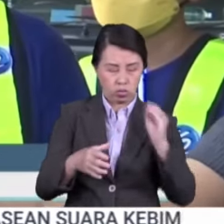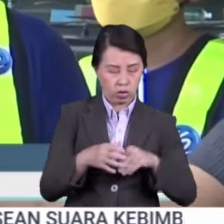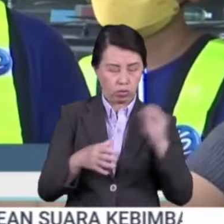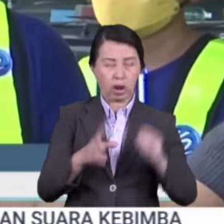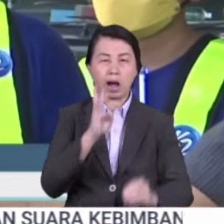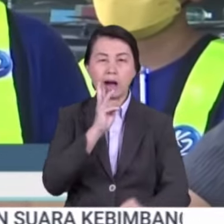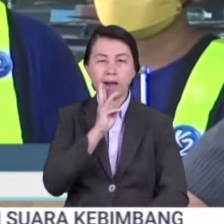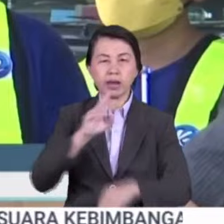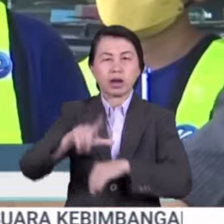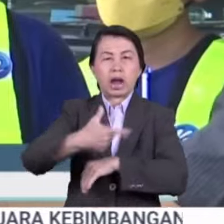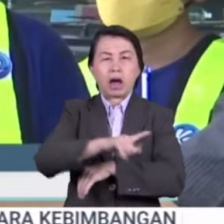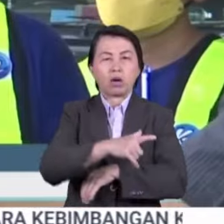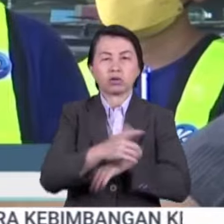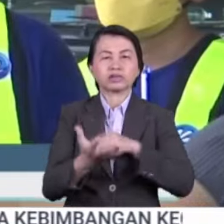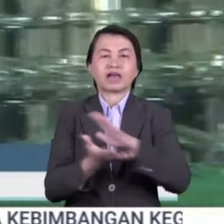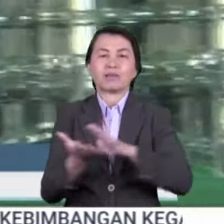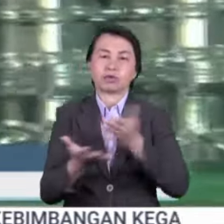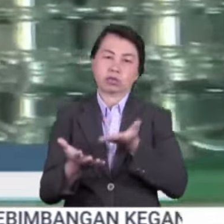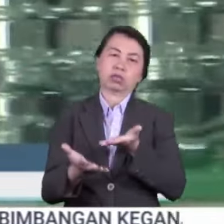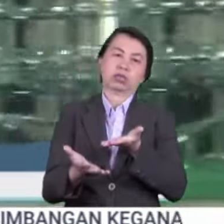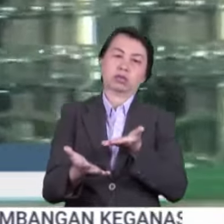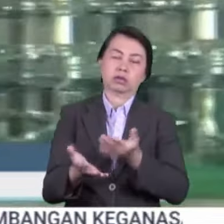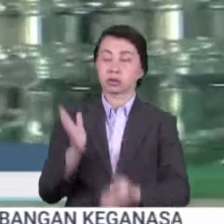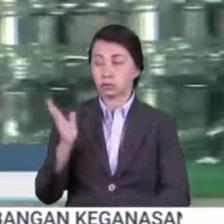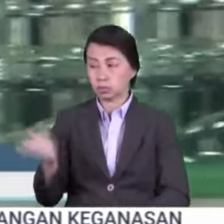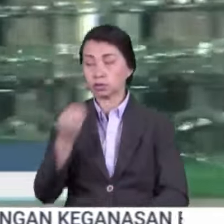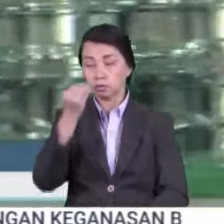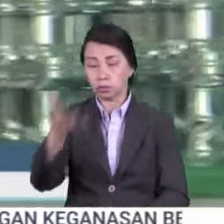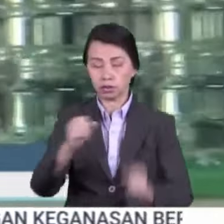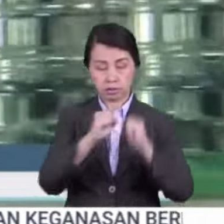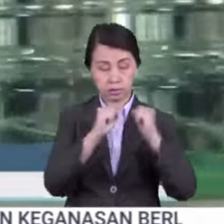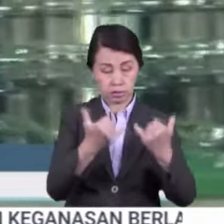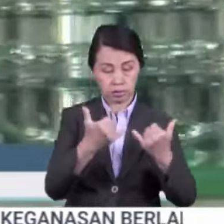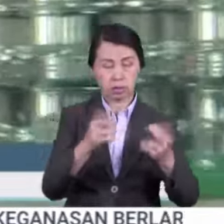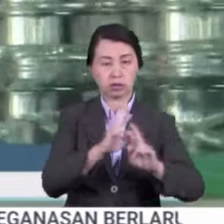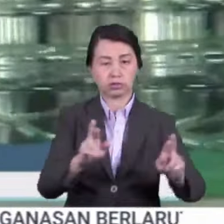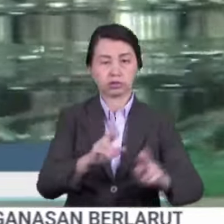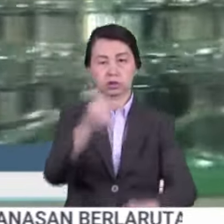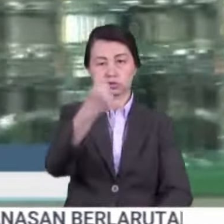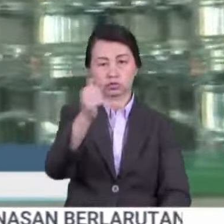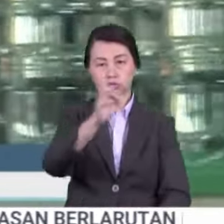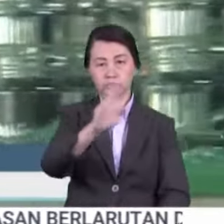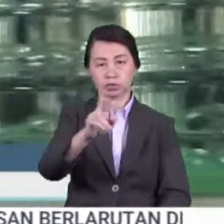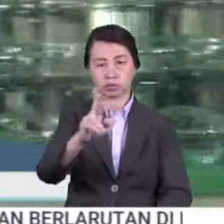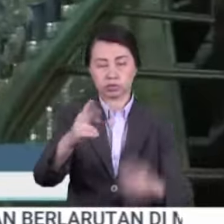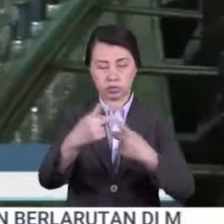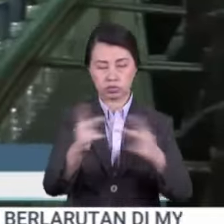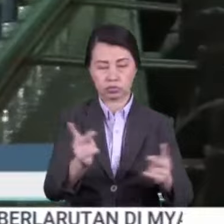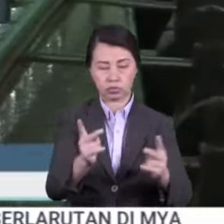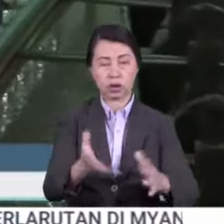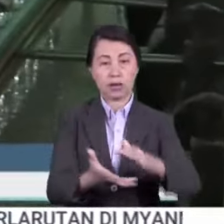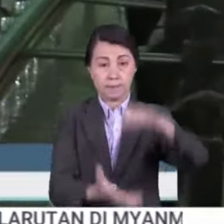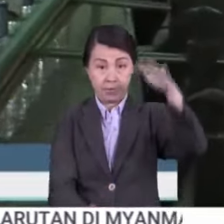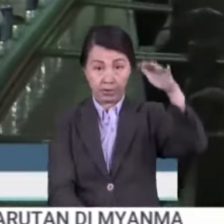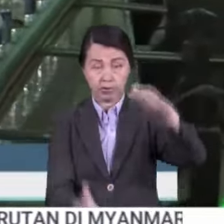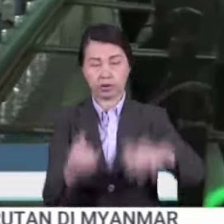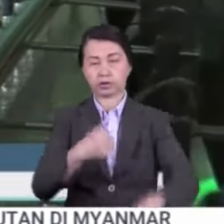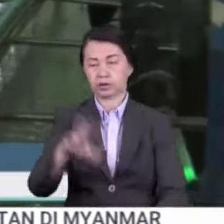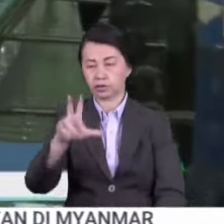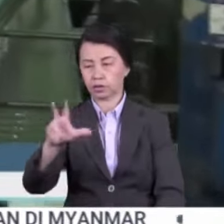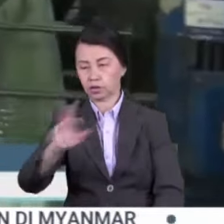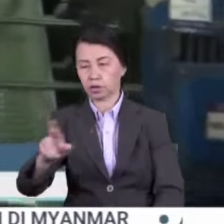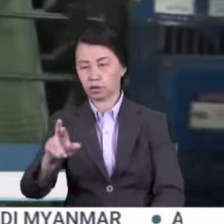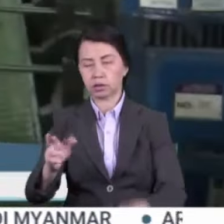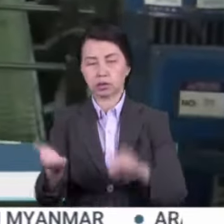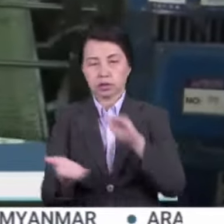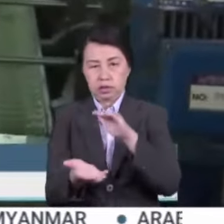mesin. Beliau turut memberitahu syarikat berkenaan menyediakan 10,000 kotak botol besar dan 3,000 botol kecil